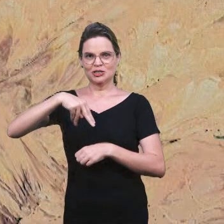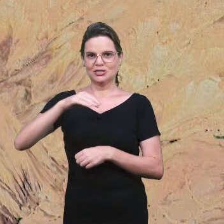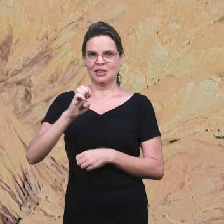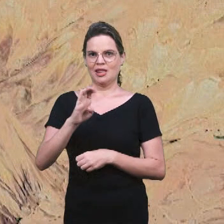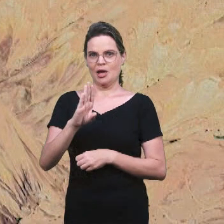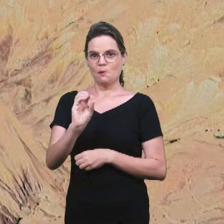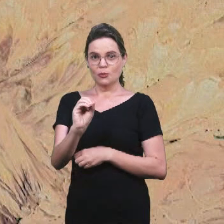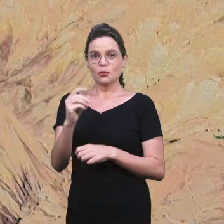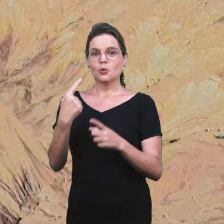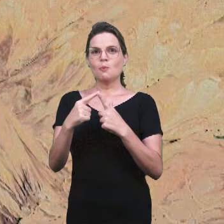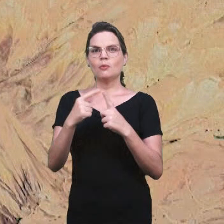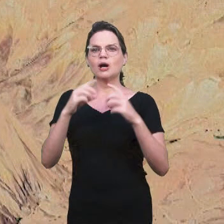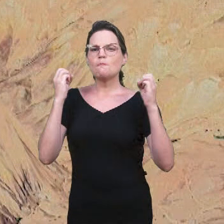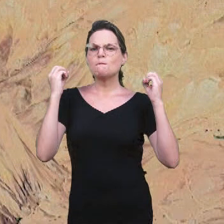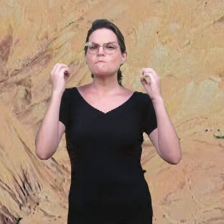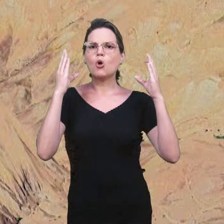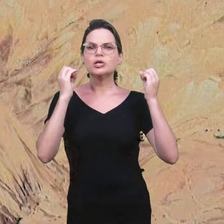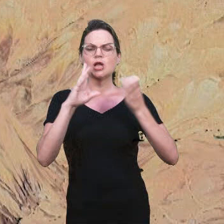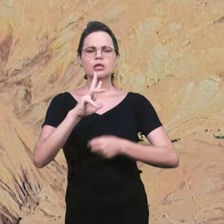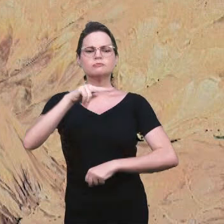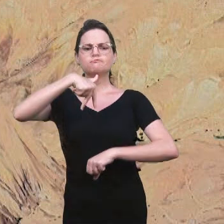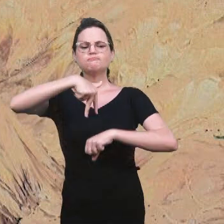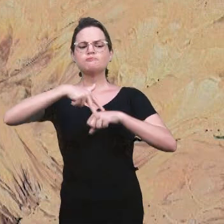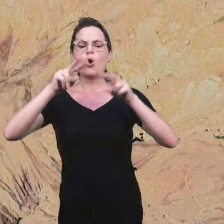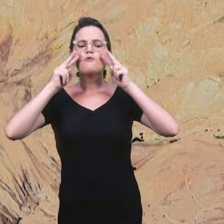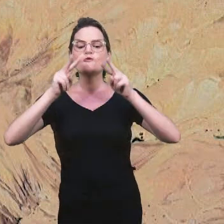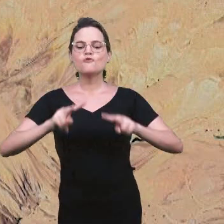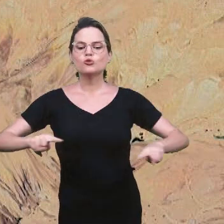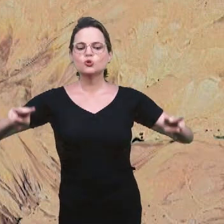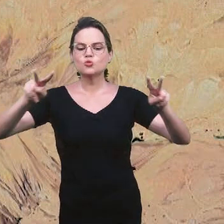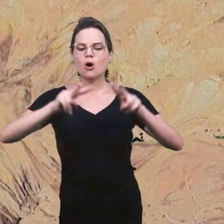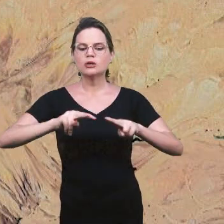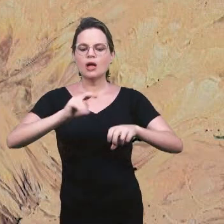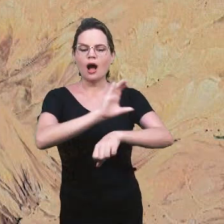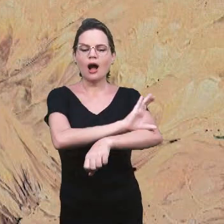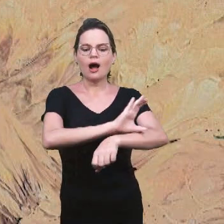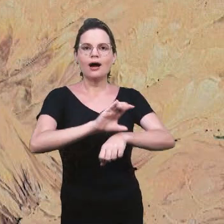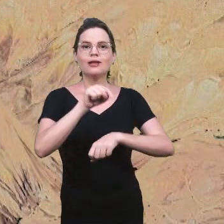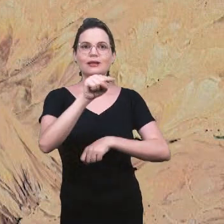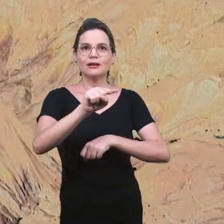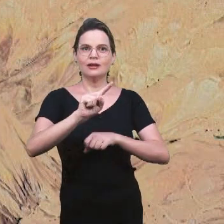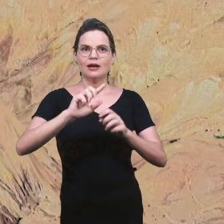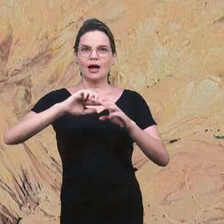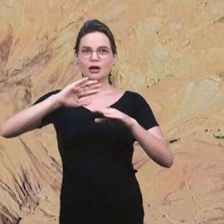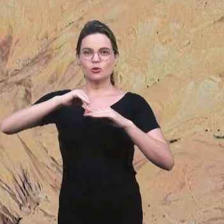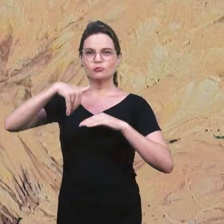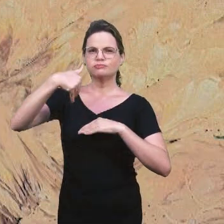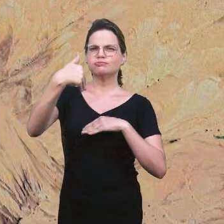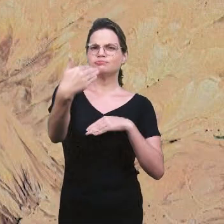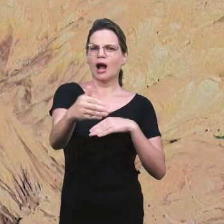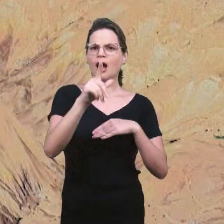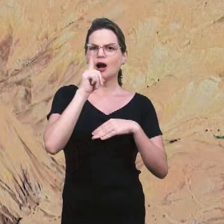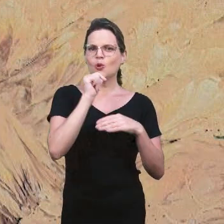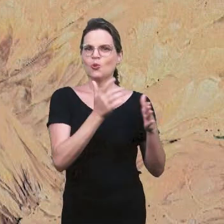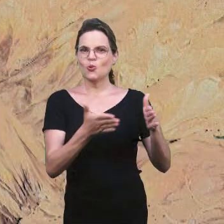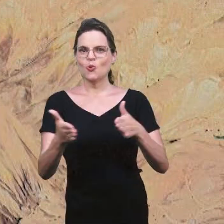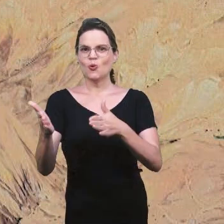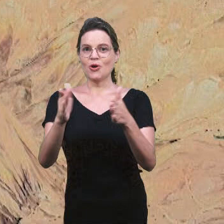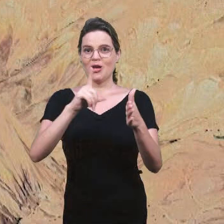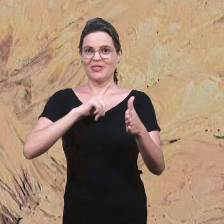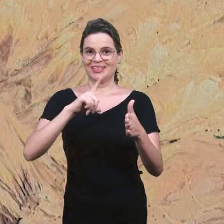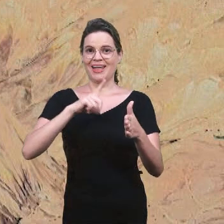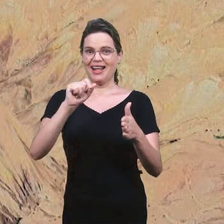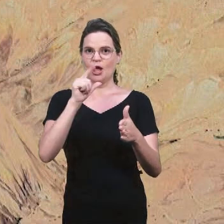c'est le mont Pisgah où Moïse a contemplé la terre de Canaan et de